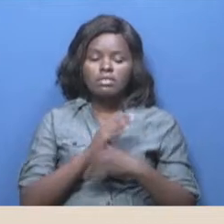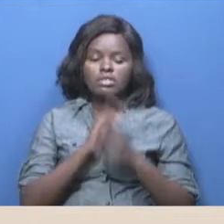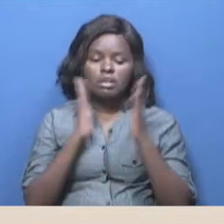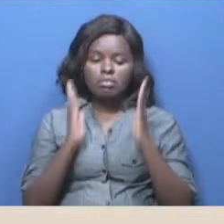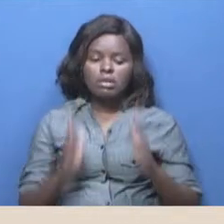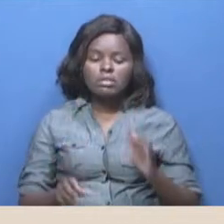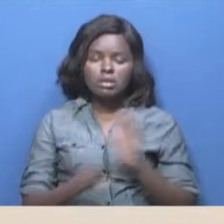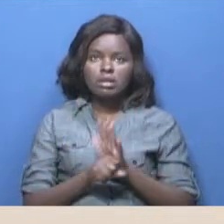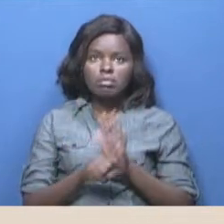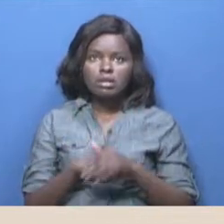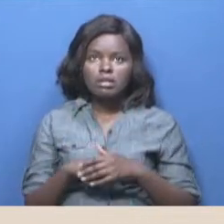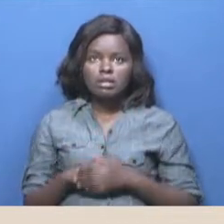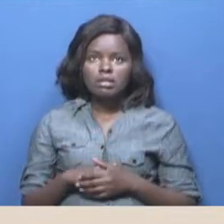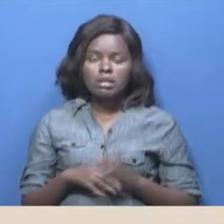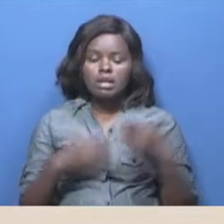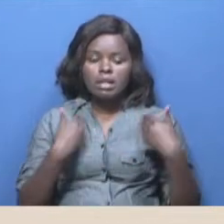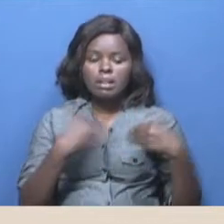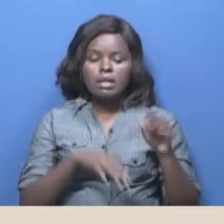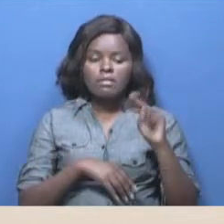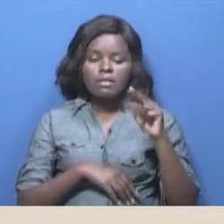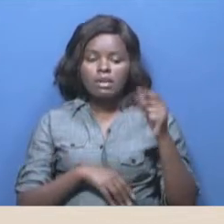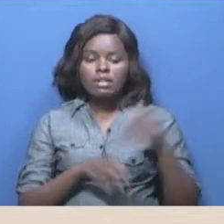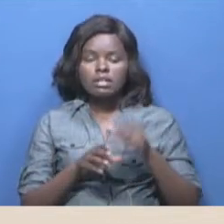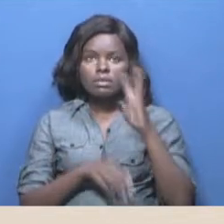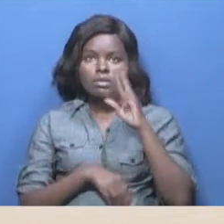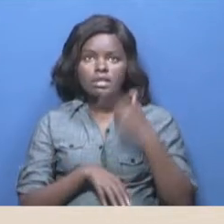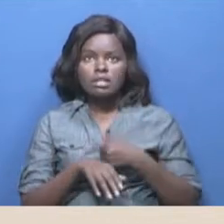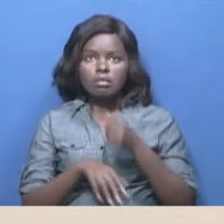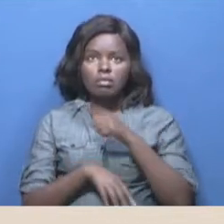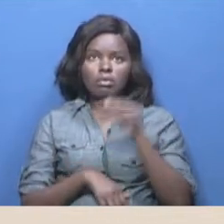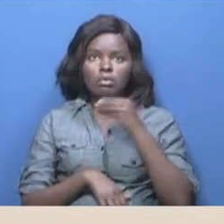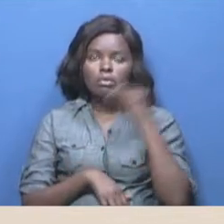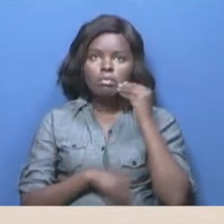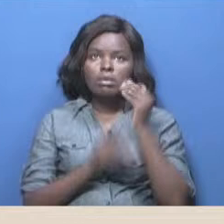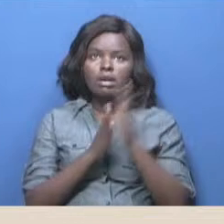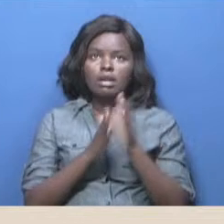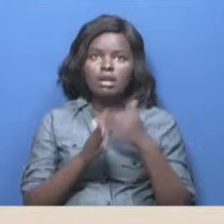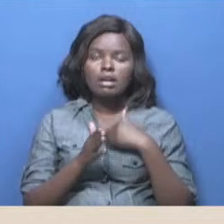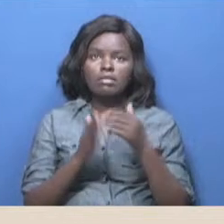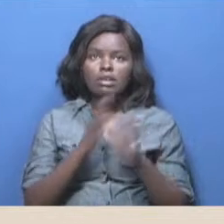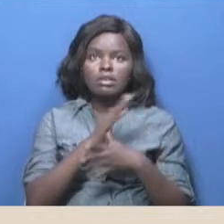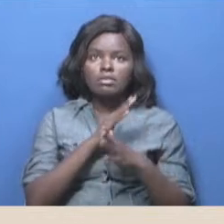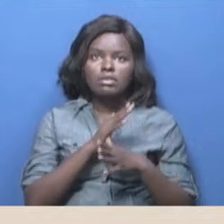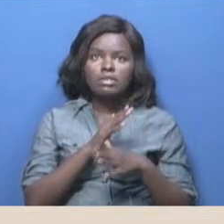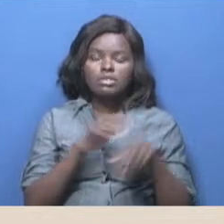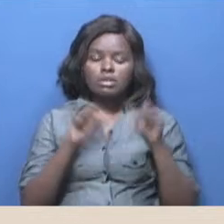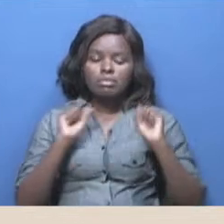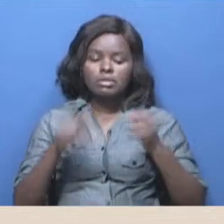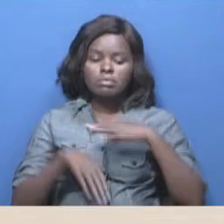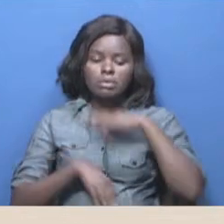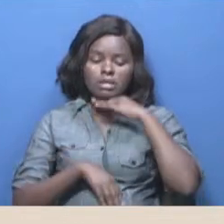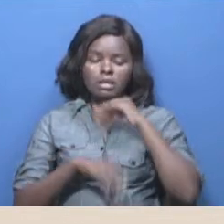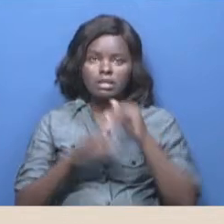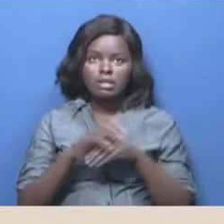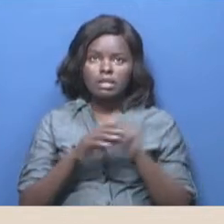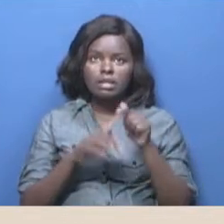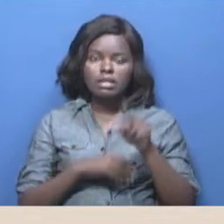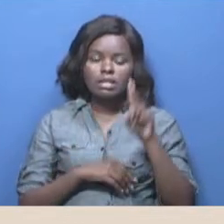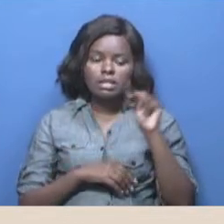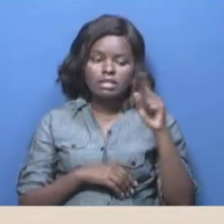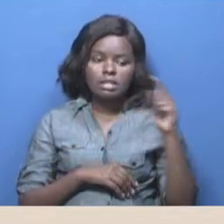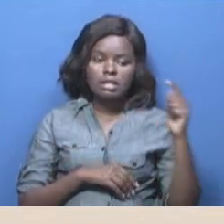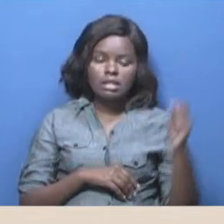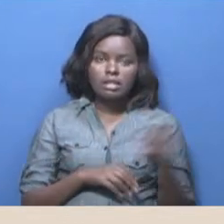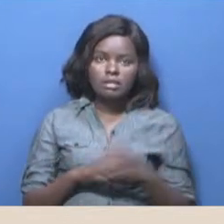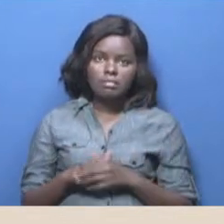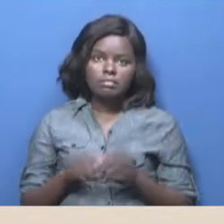aingĩ gũkorwo magĩtiga neti ciao maĩ-inĩ hingo ĩrĩa marainũka na kũiga thamaki ũgwati-inĩ wa gũkuĩra thĩinĩ wa neti icio ciao. Nduta